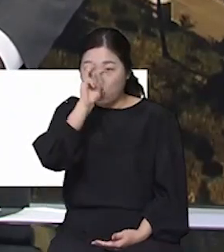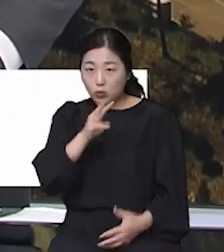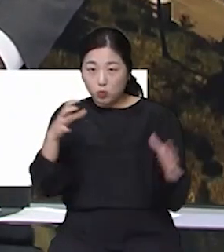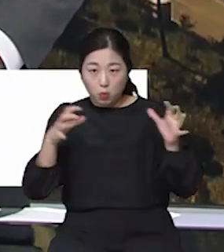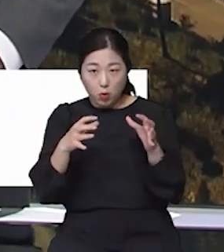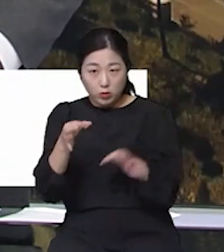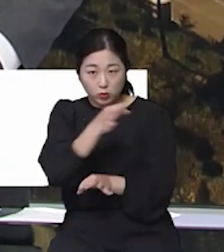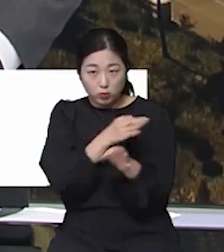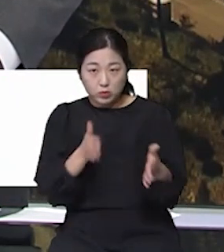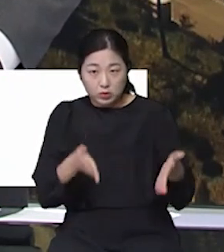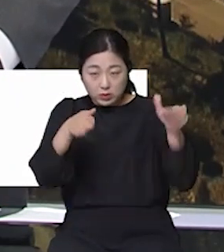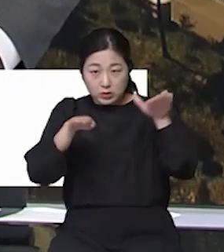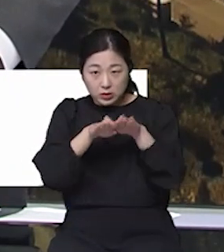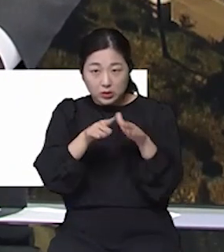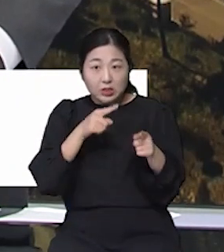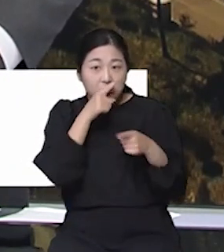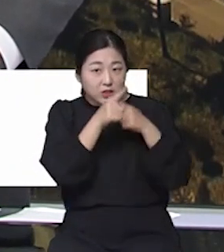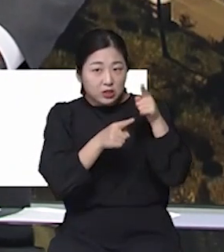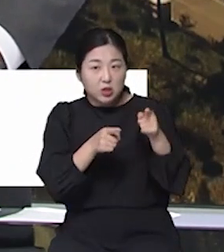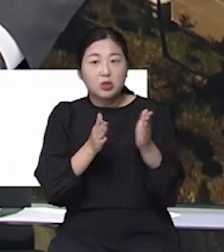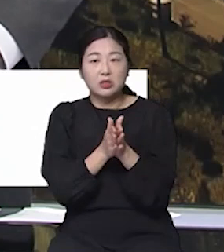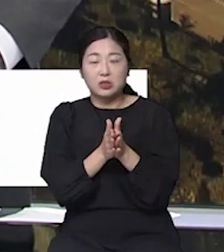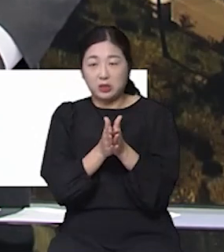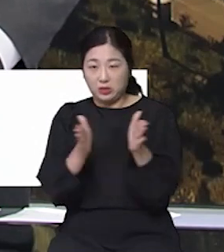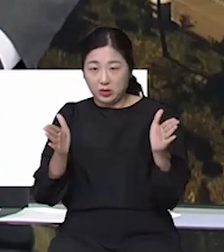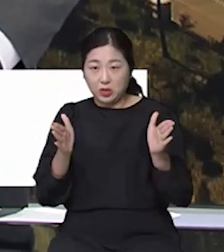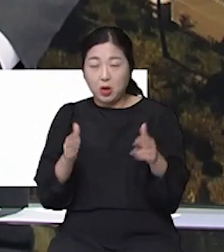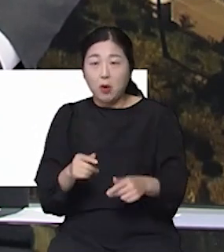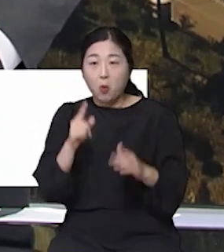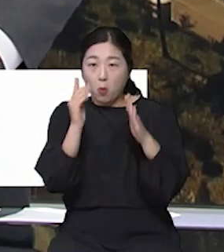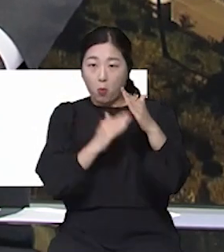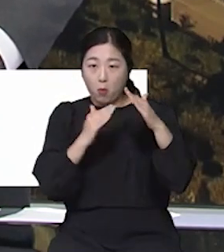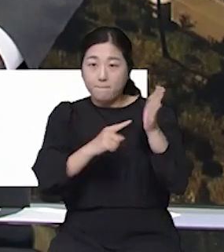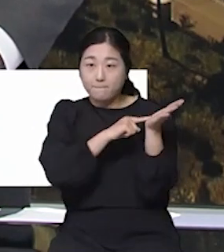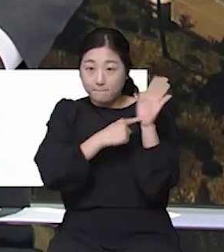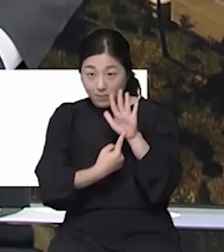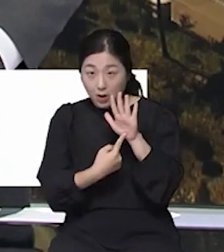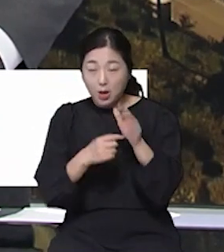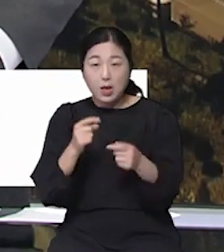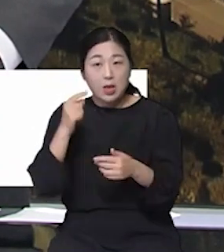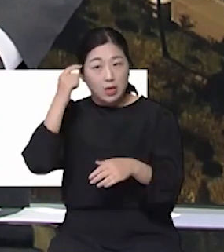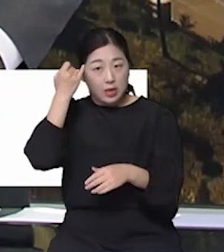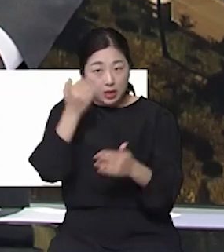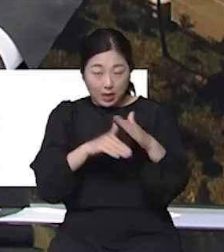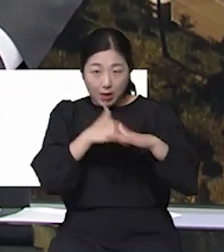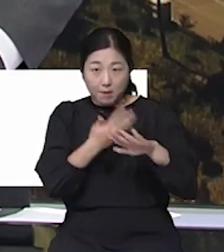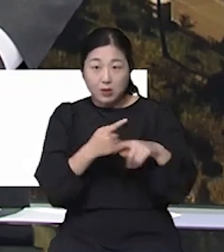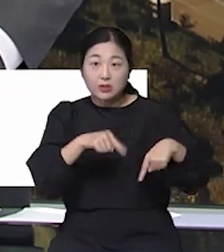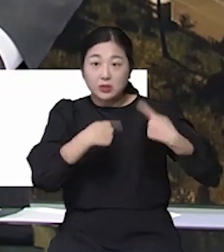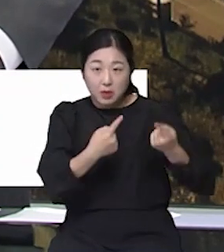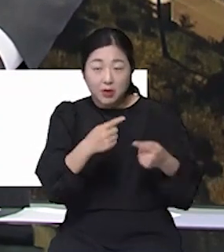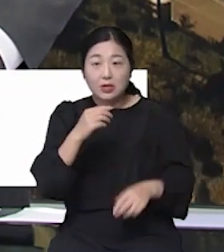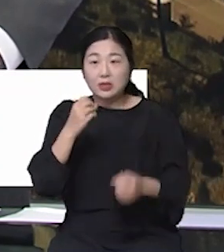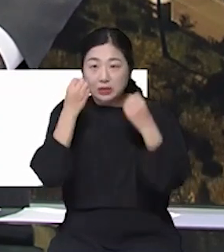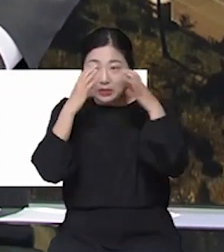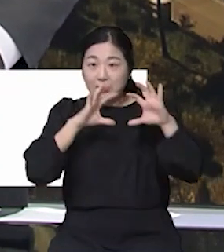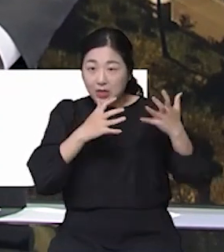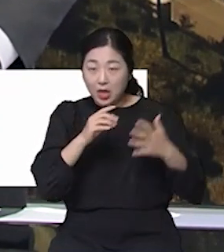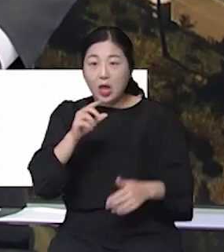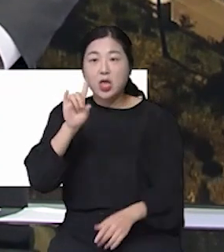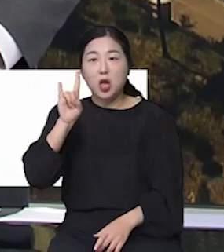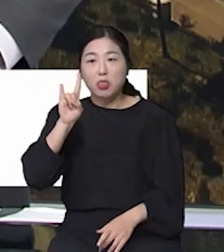광주 복합 쇼핑몰 제안서 접수가 시작됐습니다. 공식 발표회를 가지고 개발 참여 의사를 밝힌 신세계와 현대와는